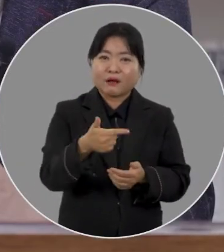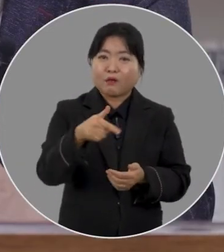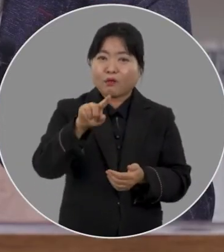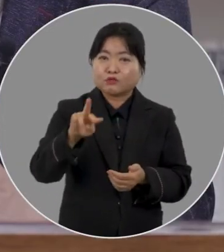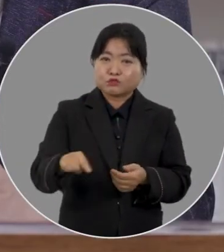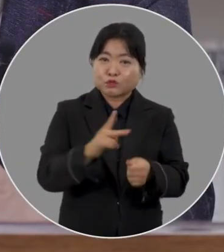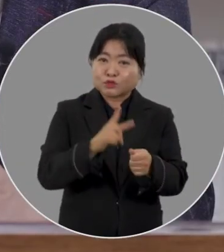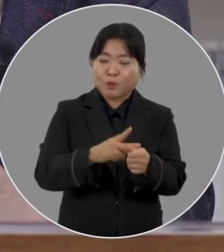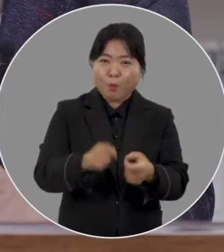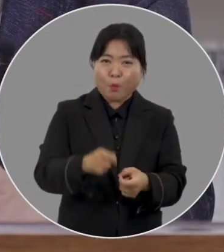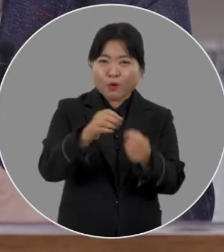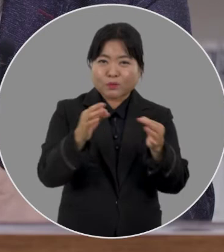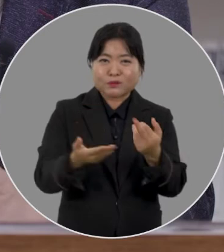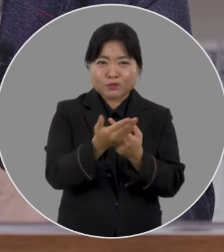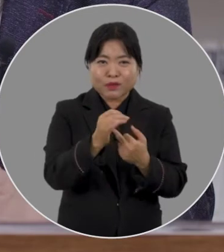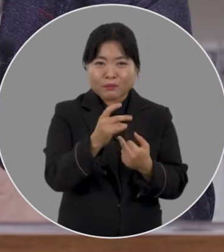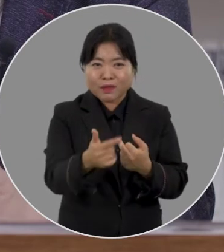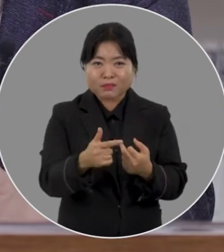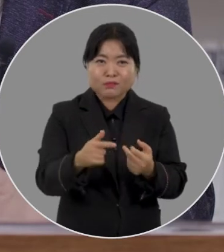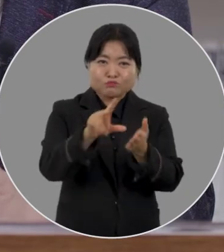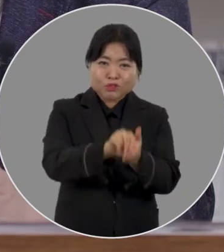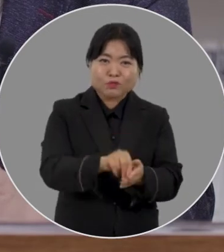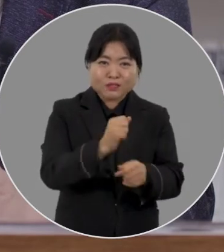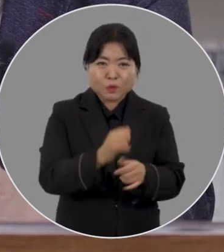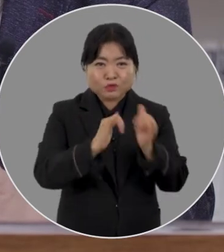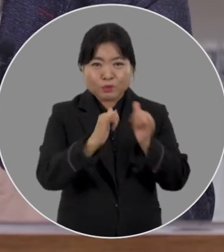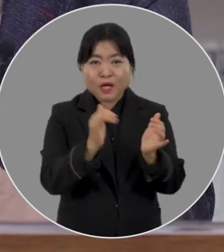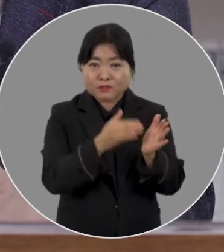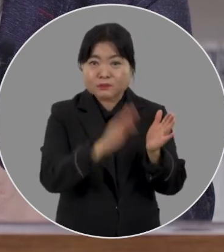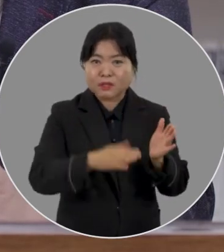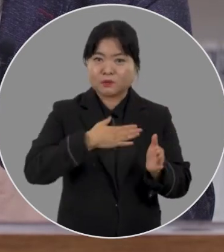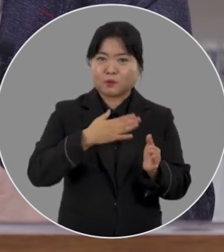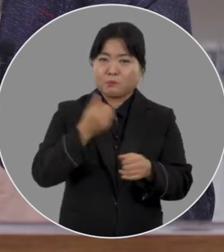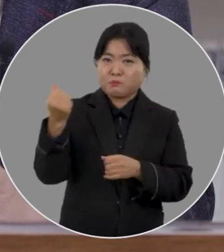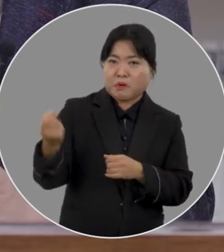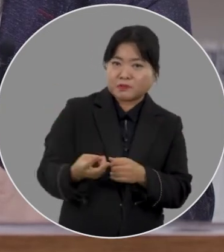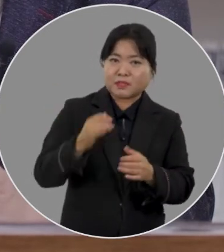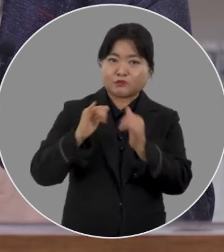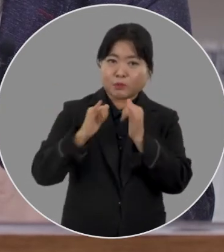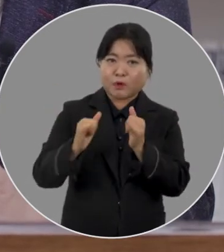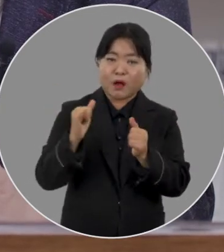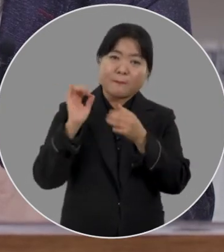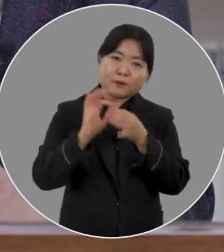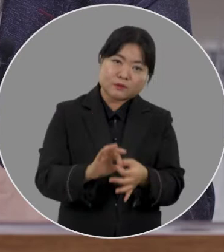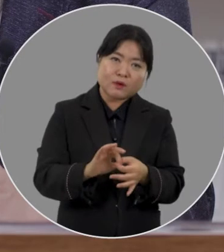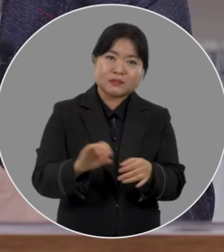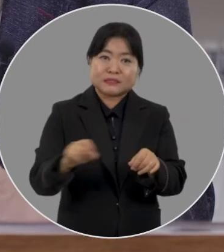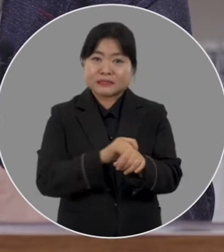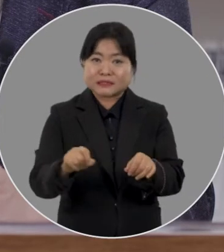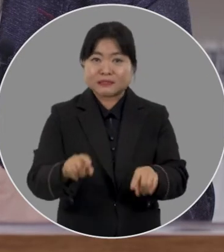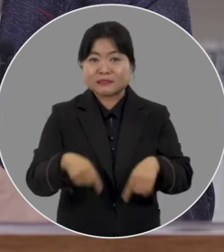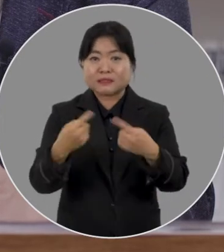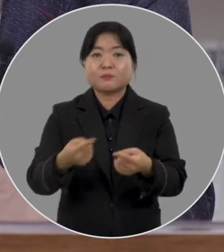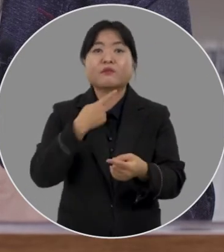제주 예멘 난민 문제도 하시고 인터뷰도 하셨지만 뭐 저도 몇 차례 그 인터뷰를 하면서 특히